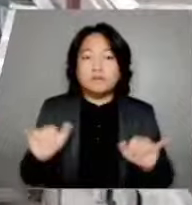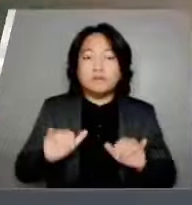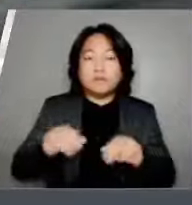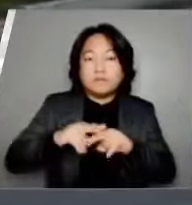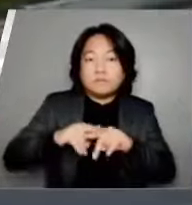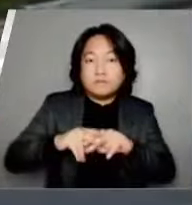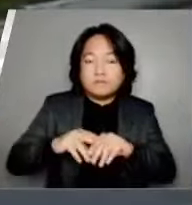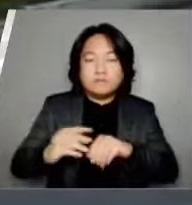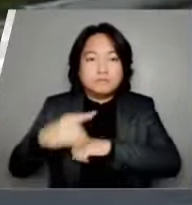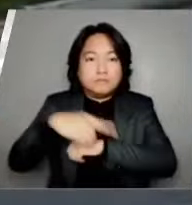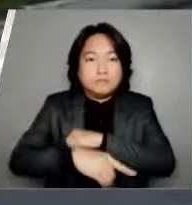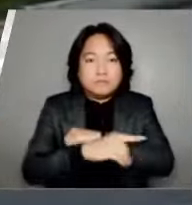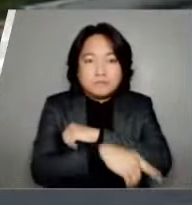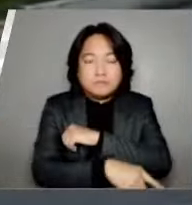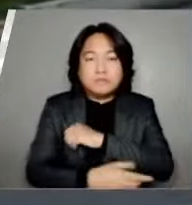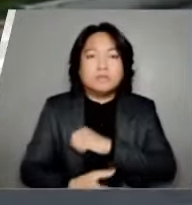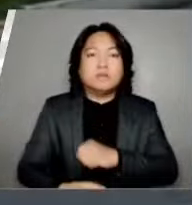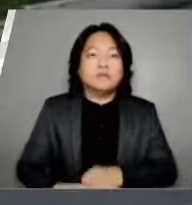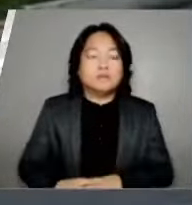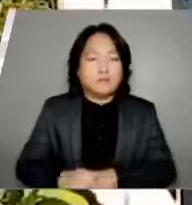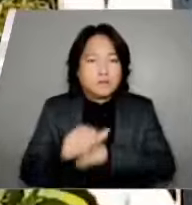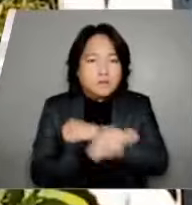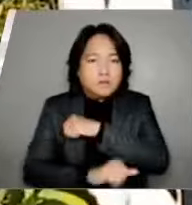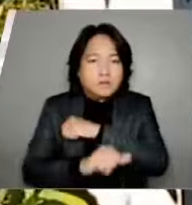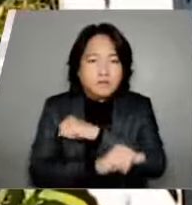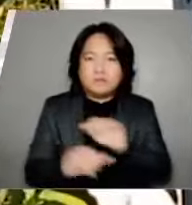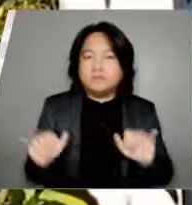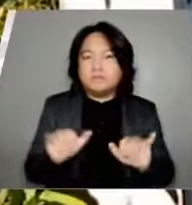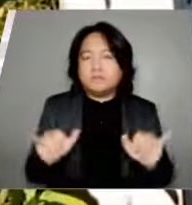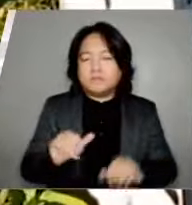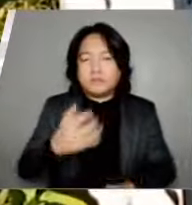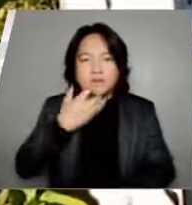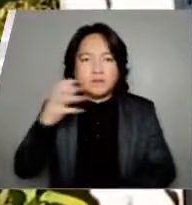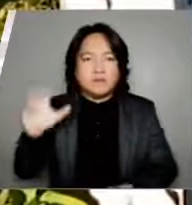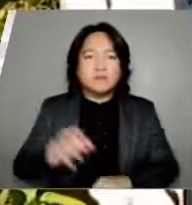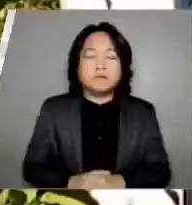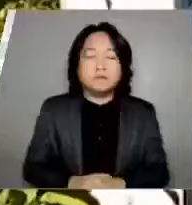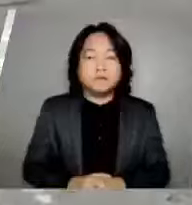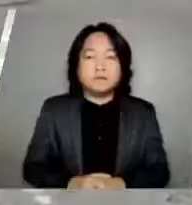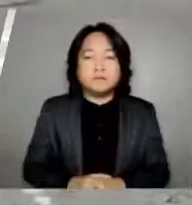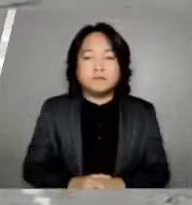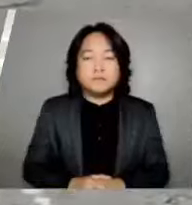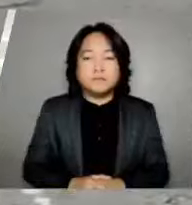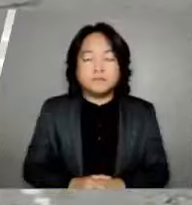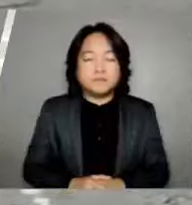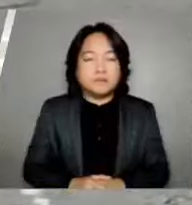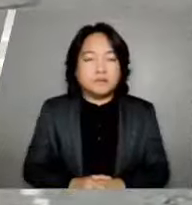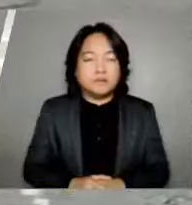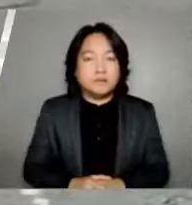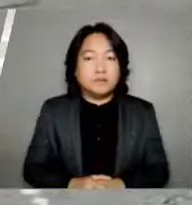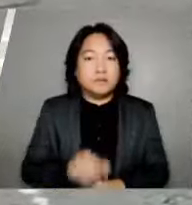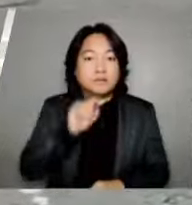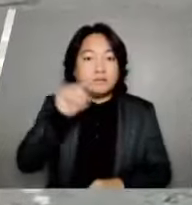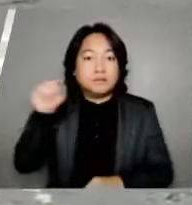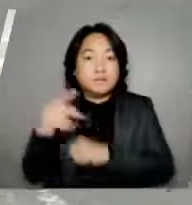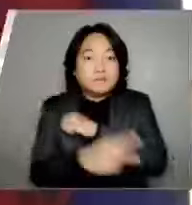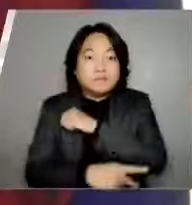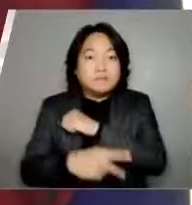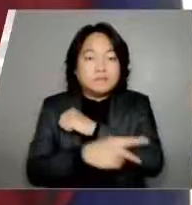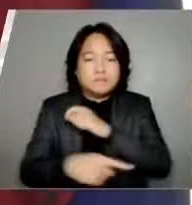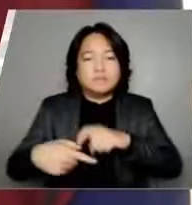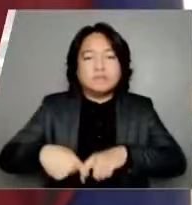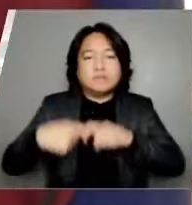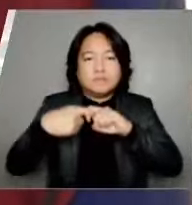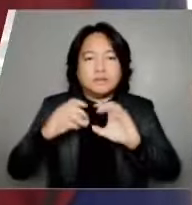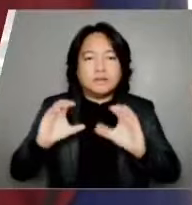Aurora. Sa Kasiguran, nagsuspindi ngayong araw ng face-to-face classes dahil sa mainit na nga, brownout pa ang ilang paaralan.